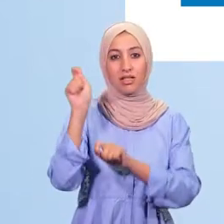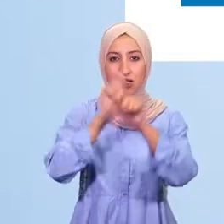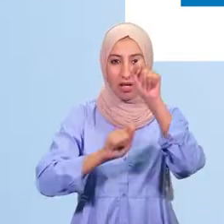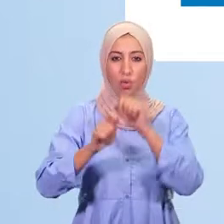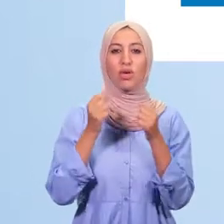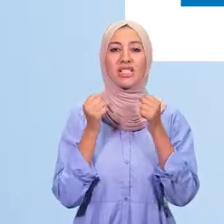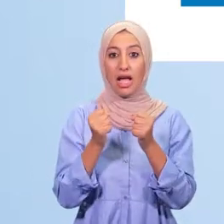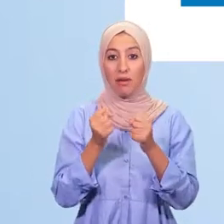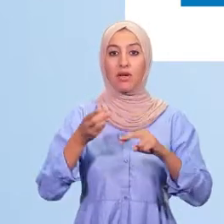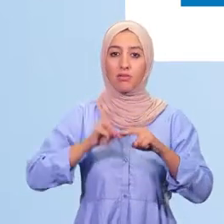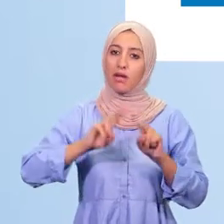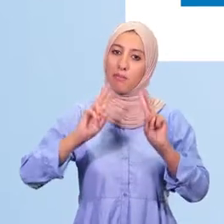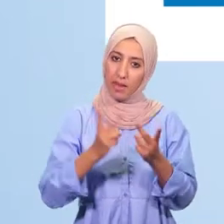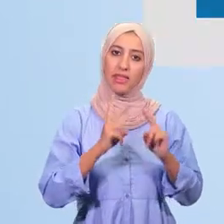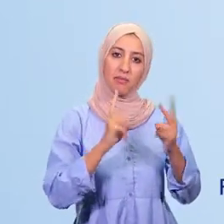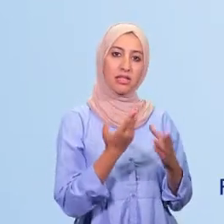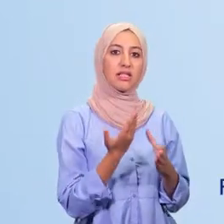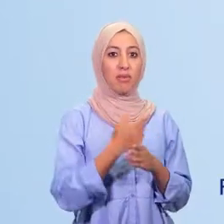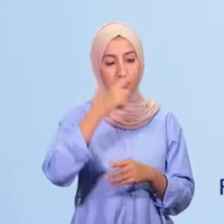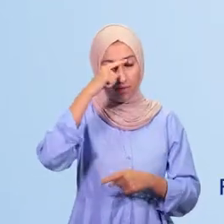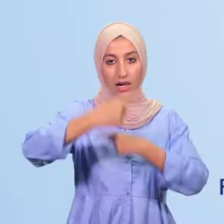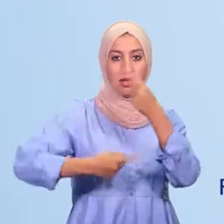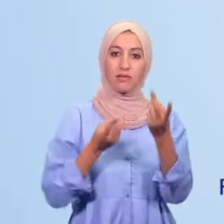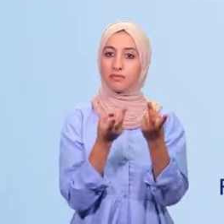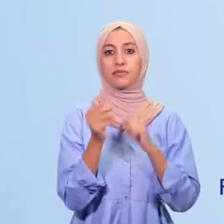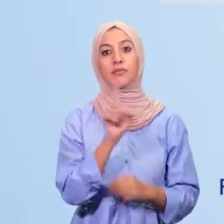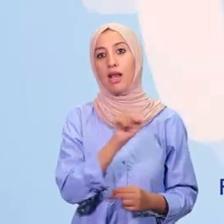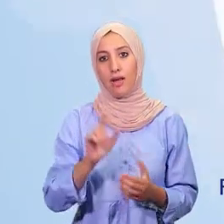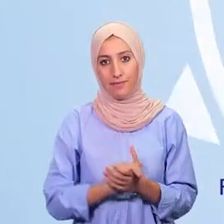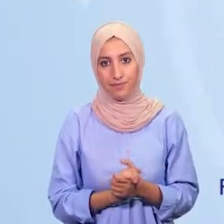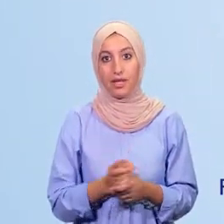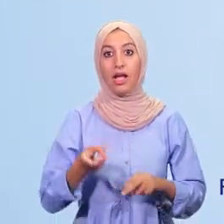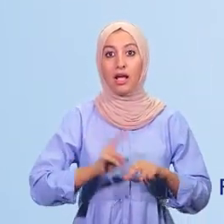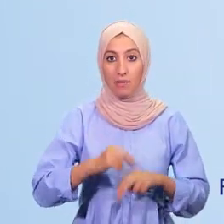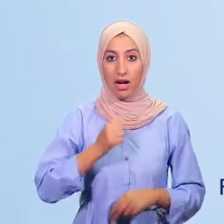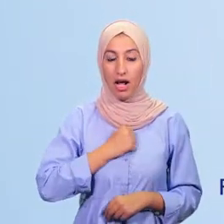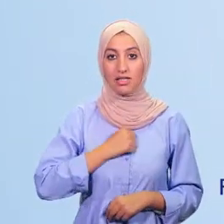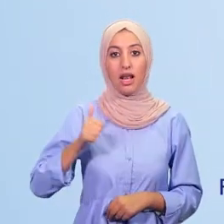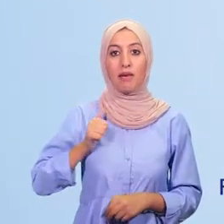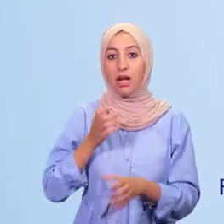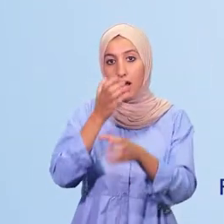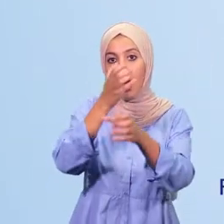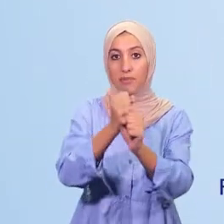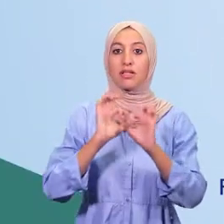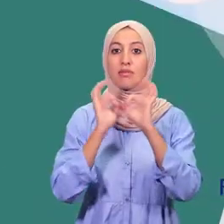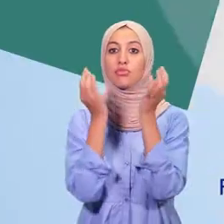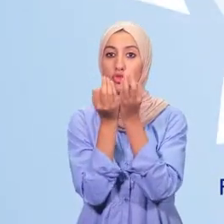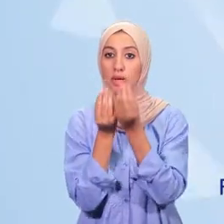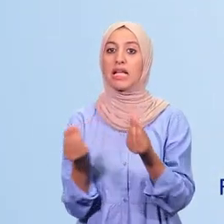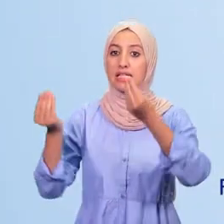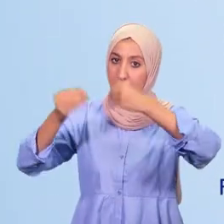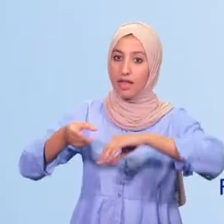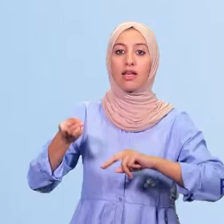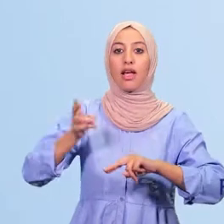وتغييرها بشكل دوري للحسابات المستعملة. إلى جانب ما تتحمله الأجهزة الأمنية لحماية المجتمع، فإن من واجبنا